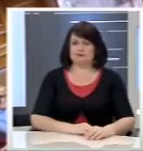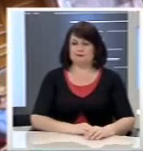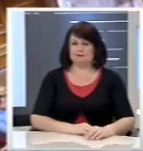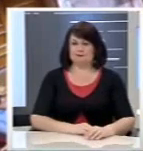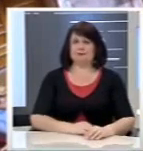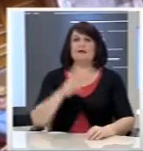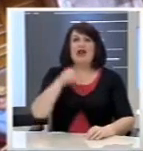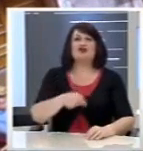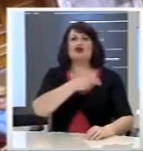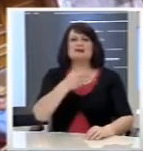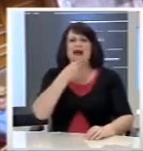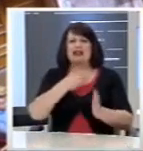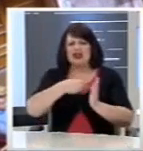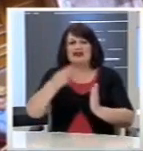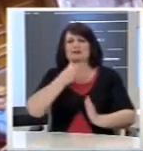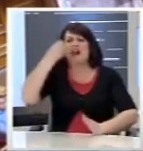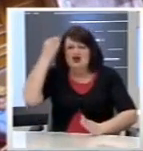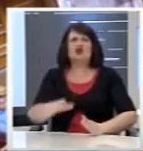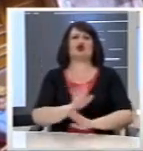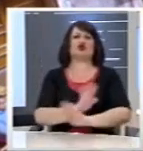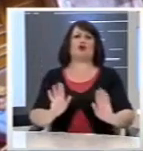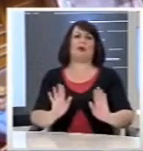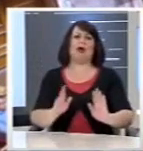Αυτό είναι θεσμική χυδαιότητα.